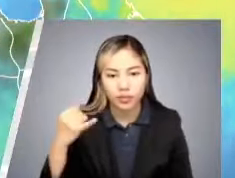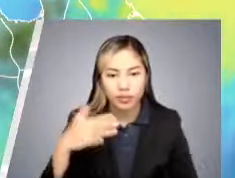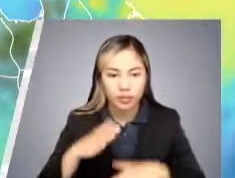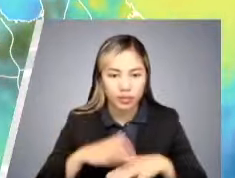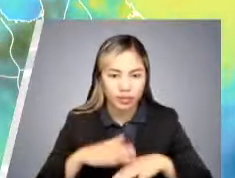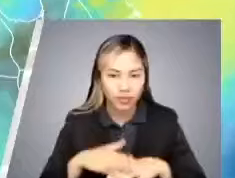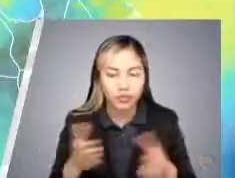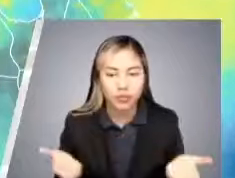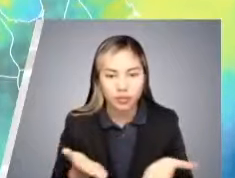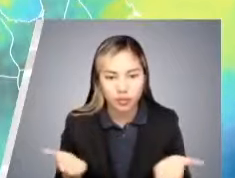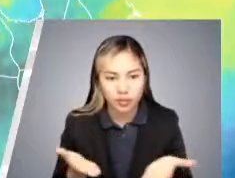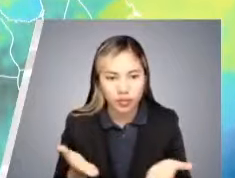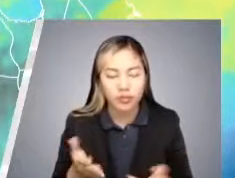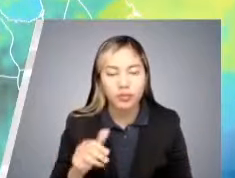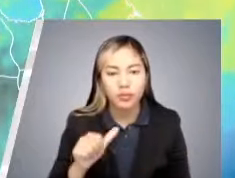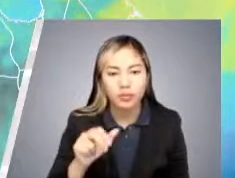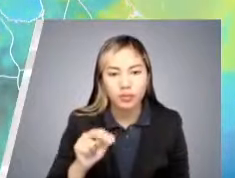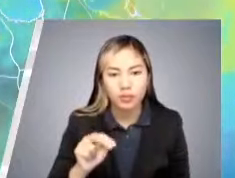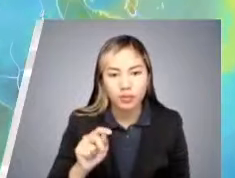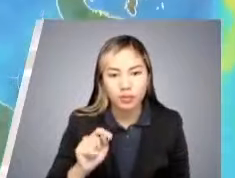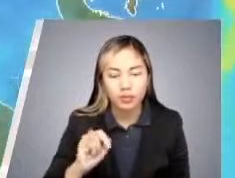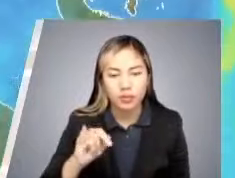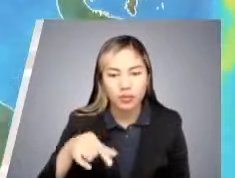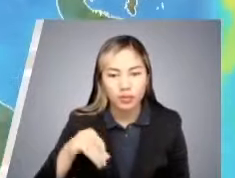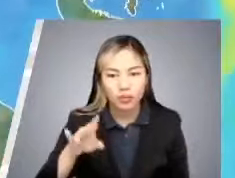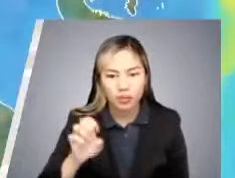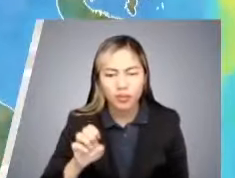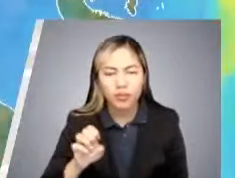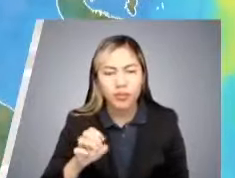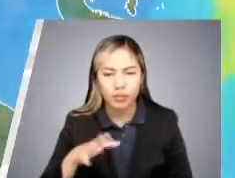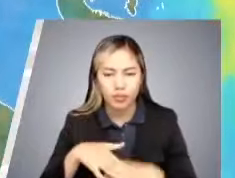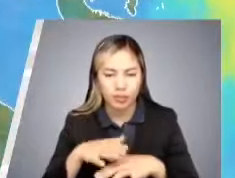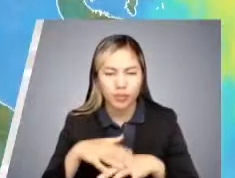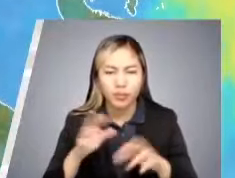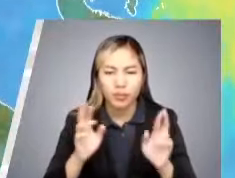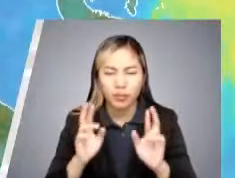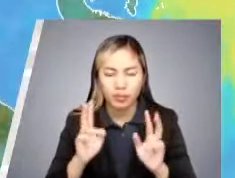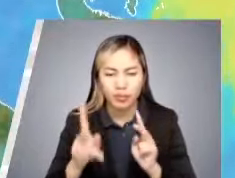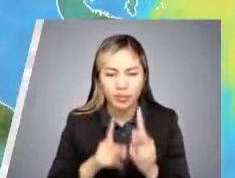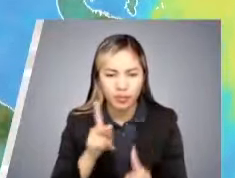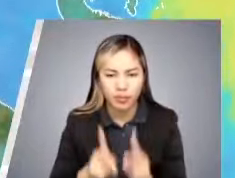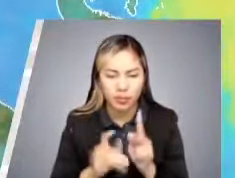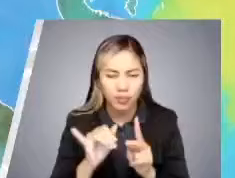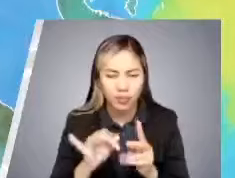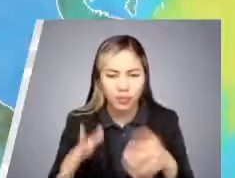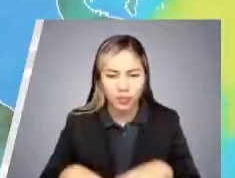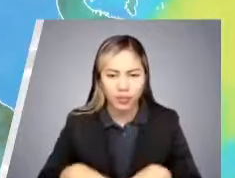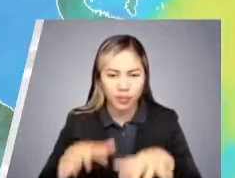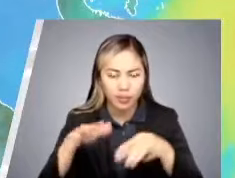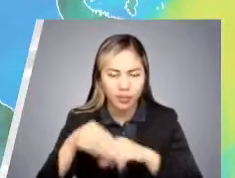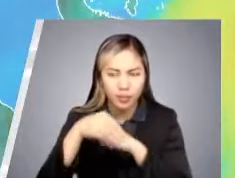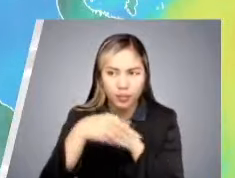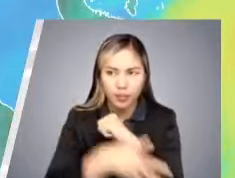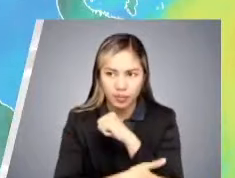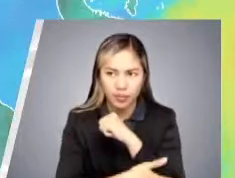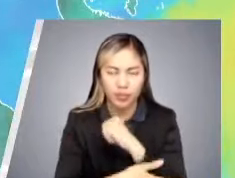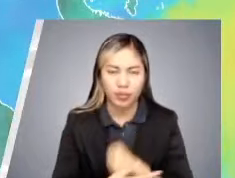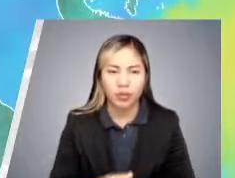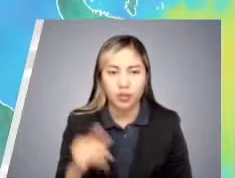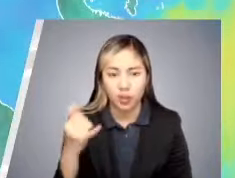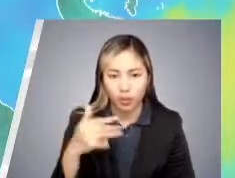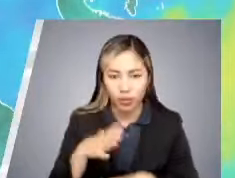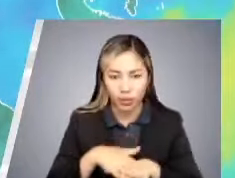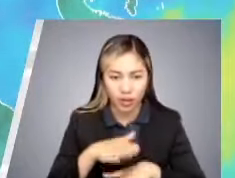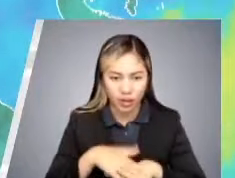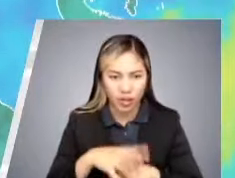ng Antique. Pinaalerto ang mga residente mula sa banta ng baha o landslide. Tatagal ang yellow rainfall warning at